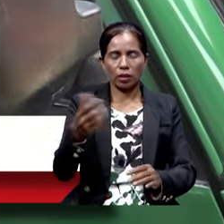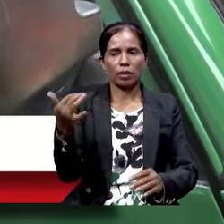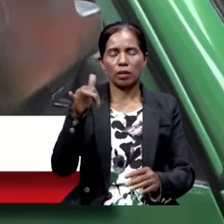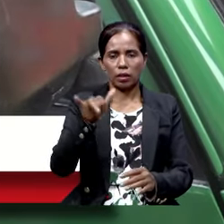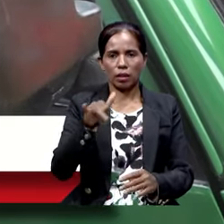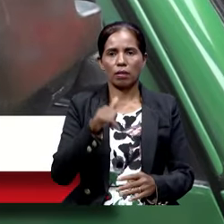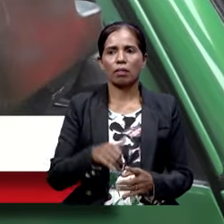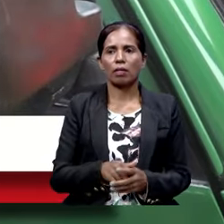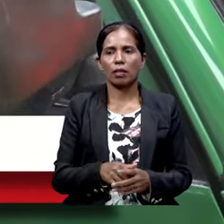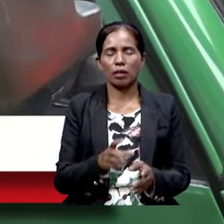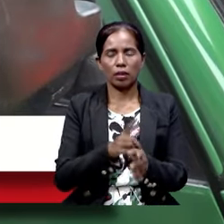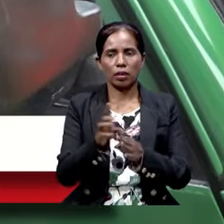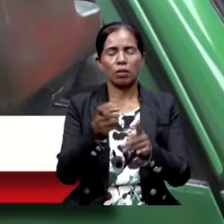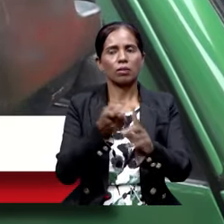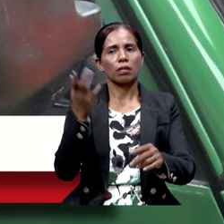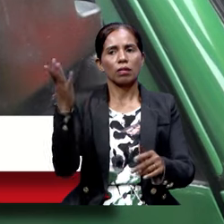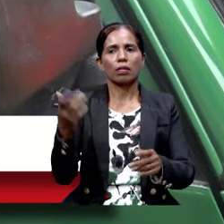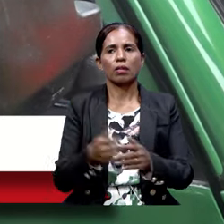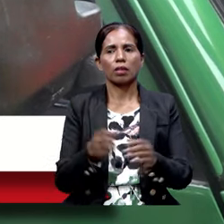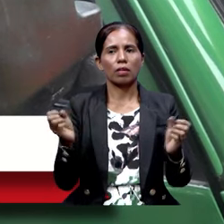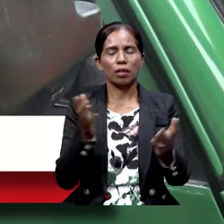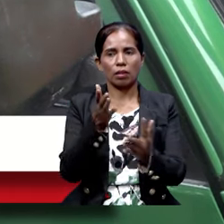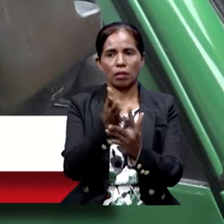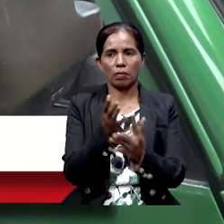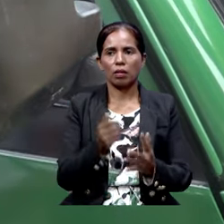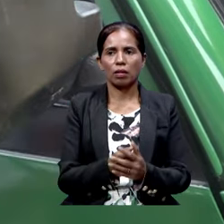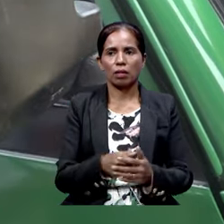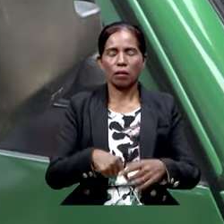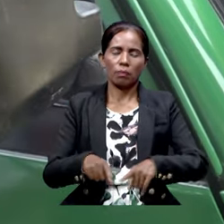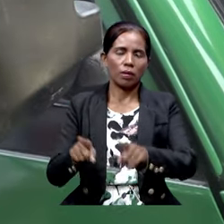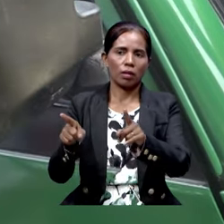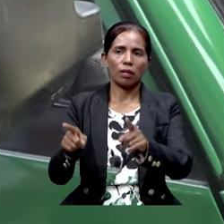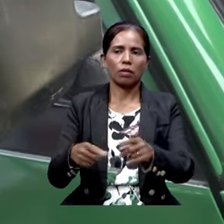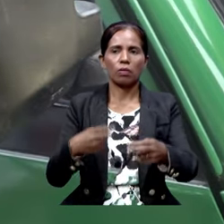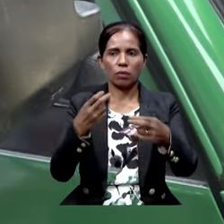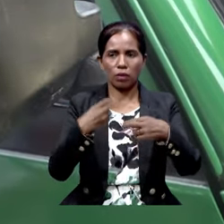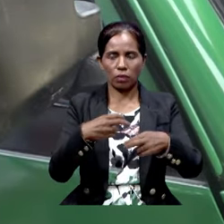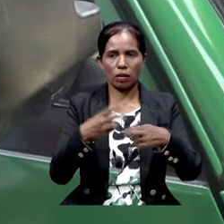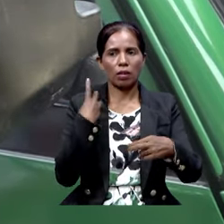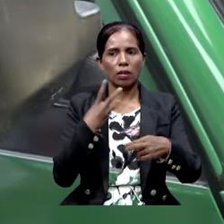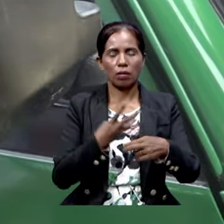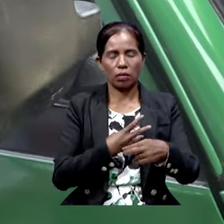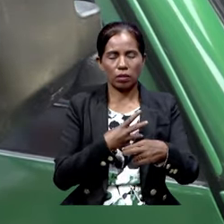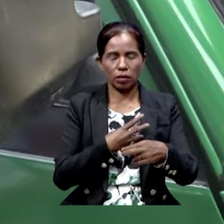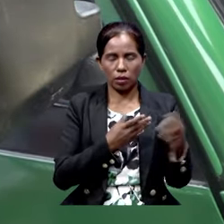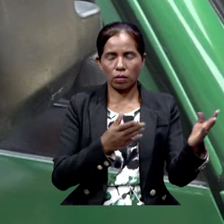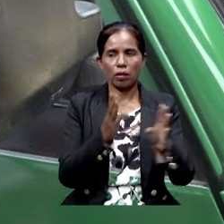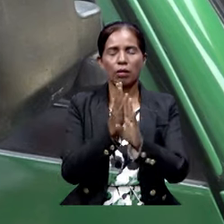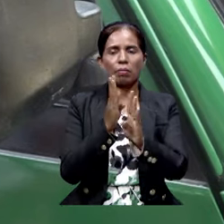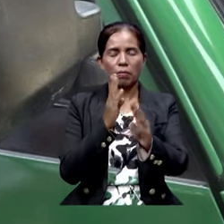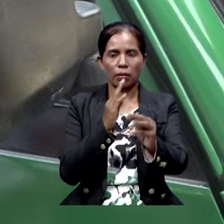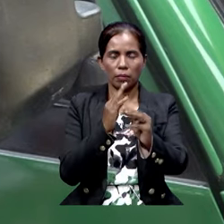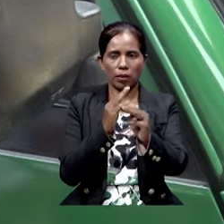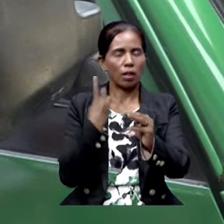sira dirasam sine ba mai. Mai maka selatan terminal sebali urit. Ini nama sebuah impak tiba amin sirna memang ka luar mikro sirna.